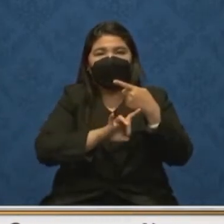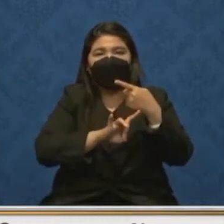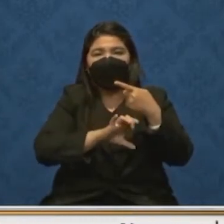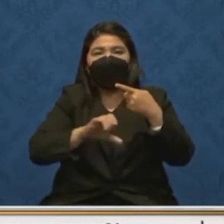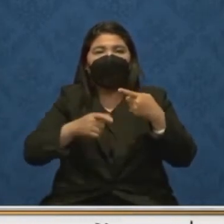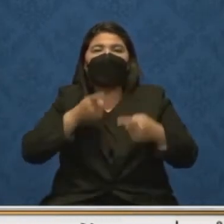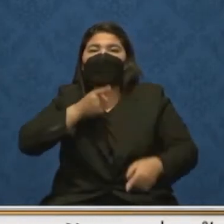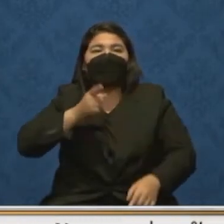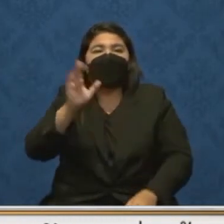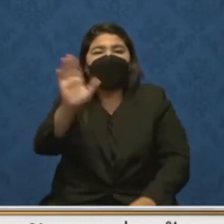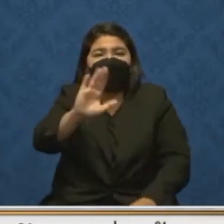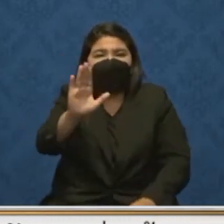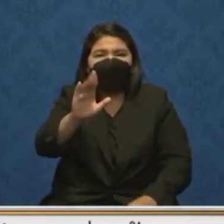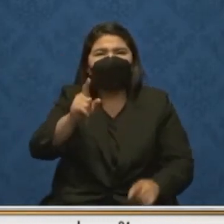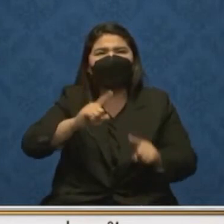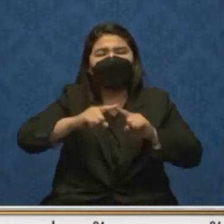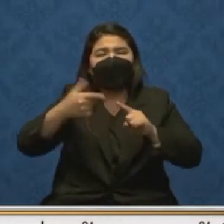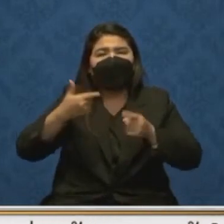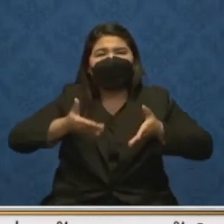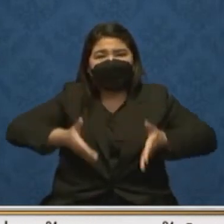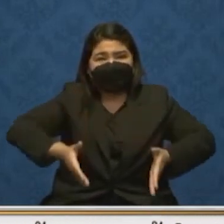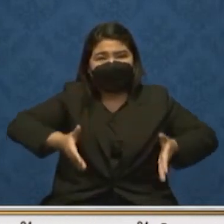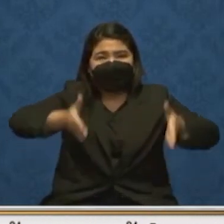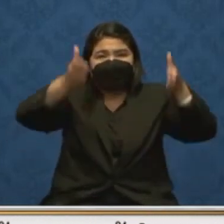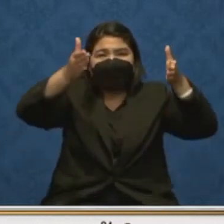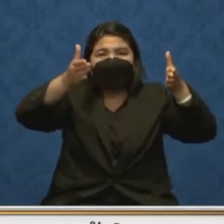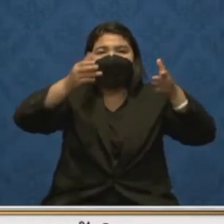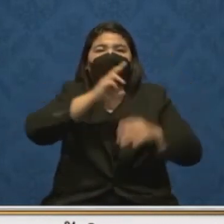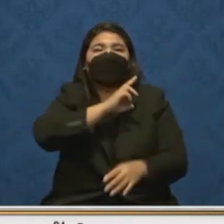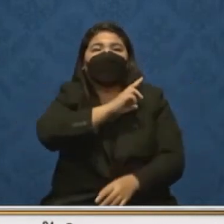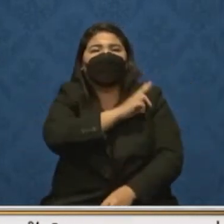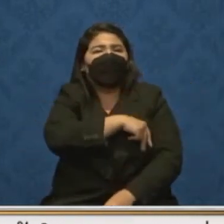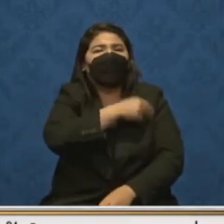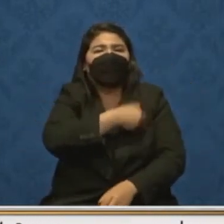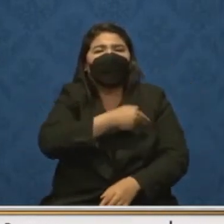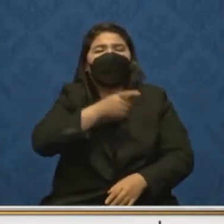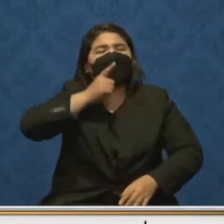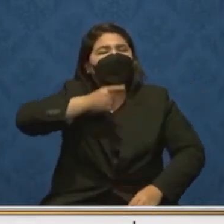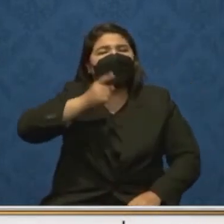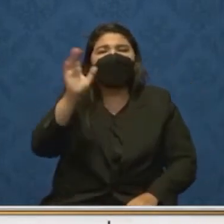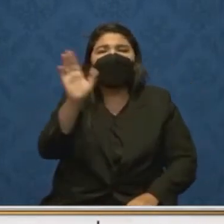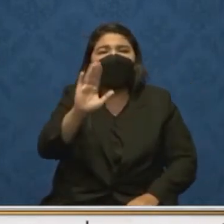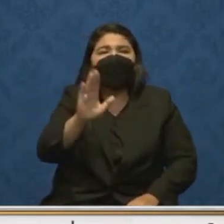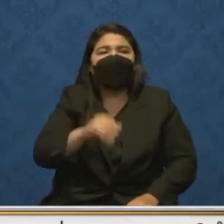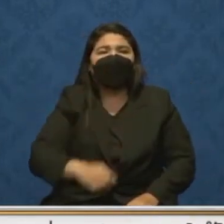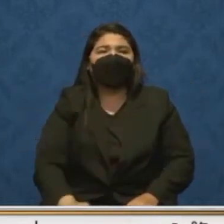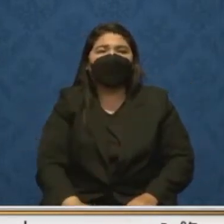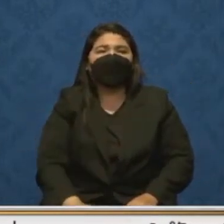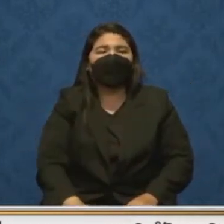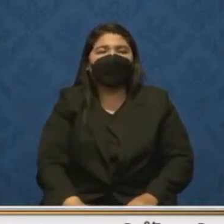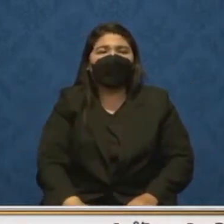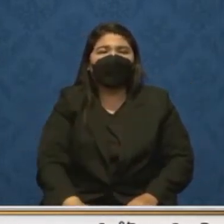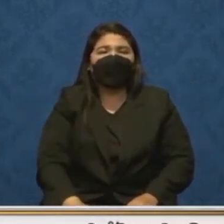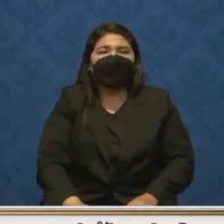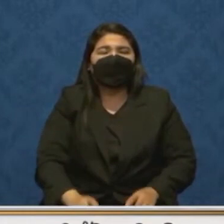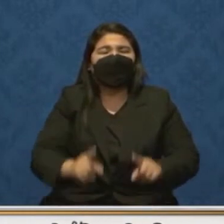ากันสร้างตึกสร้างโรงพยาบาลก็ไม่ว่ากันท่านประธาน 6,200 ล้านบาท